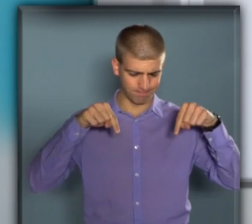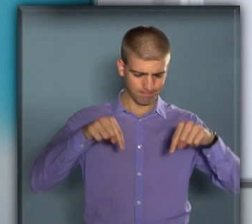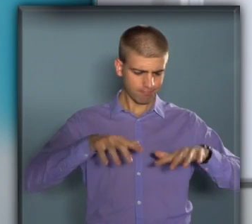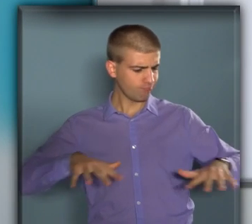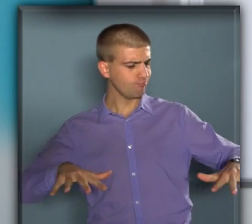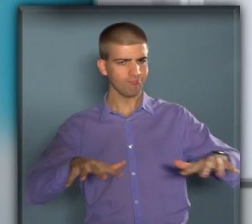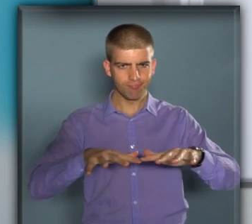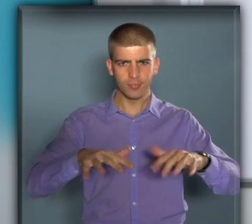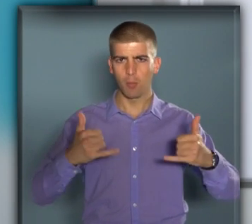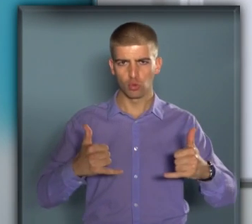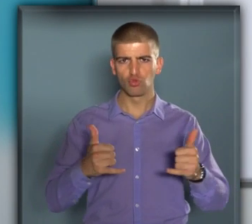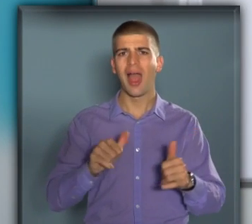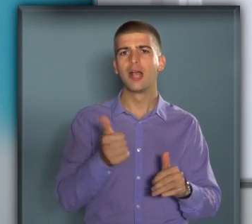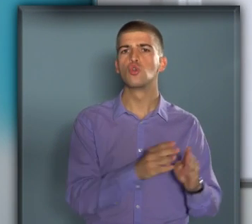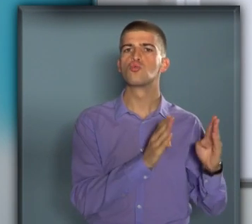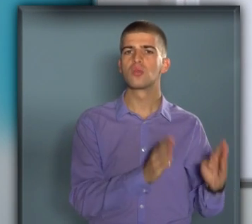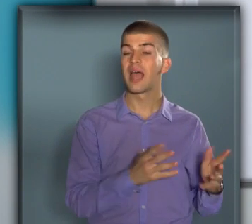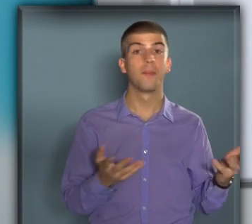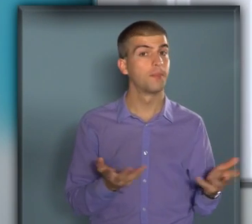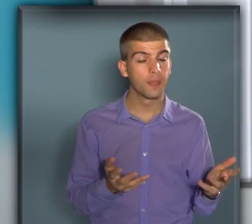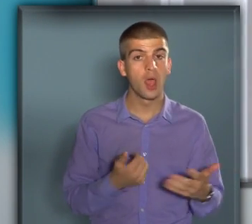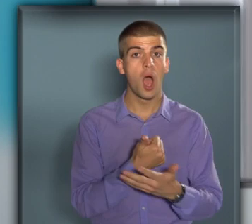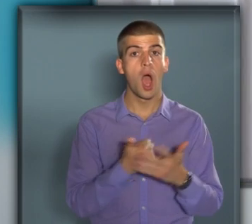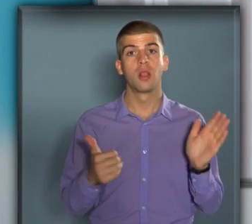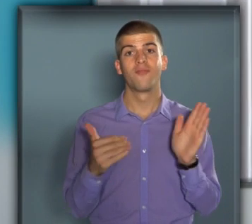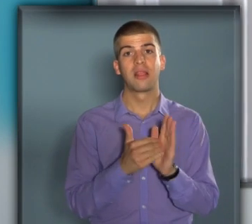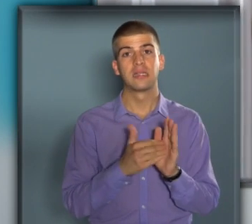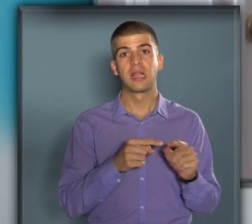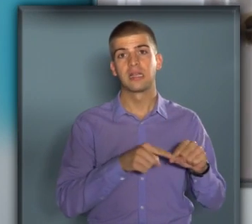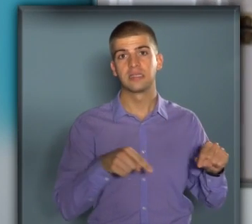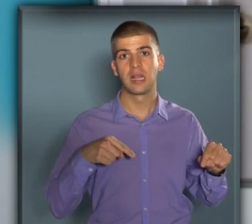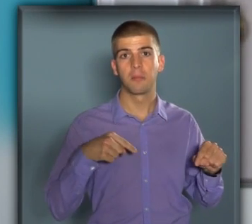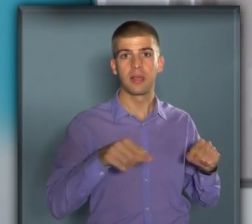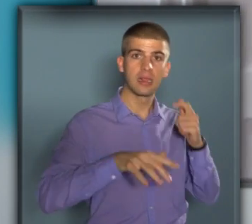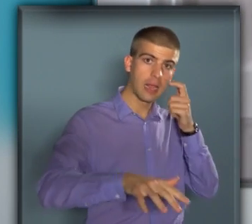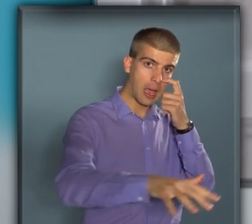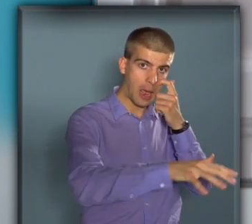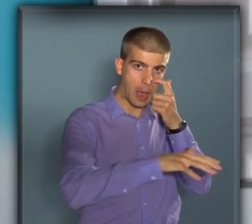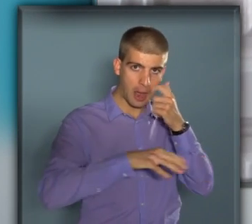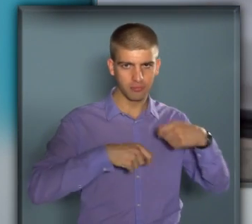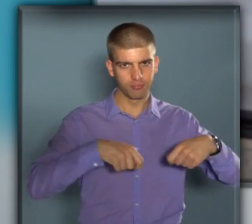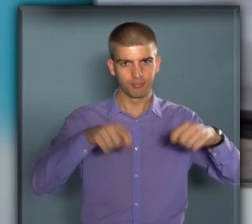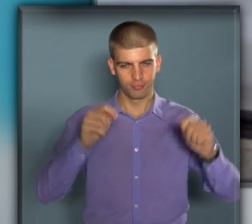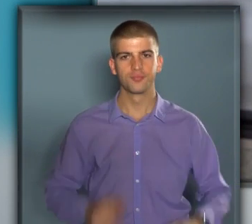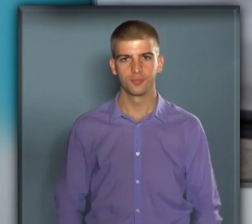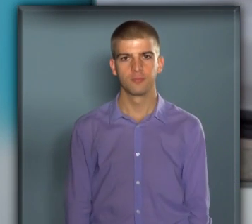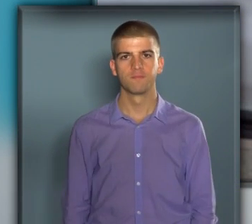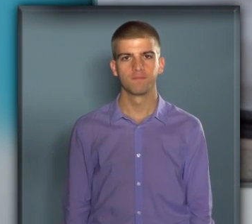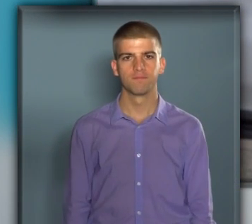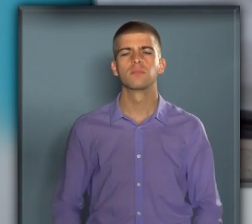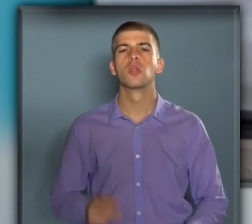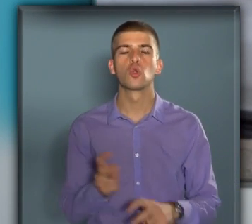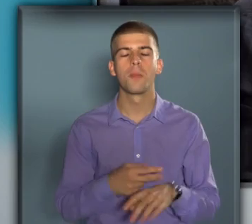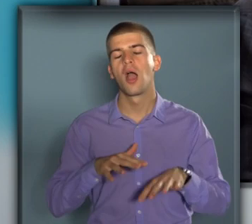napon beszámolni tudok, az az első ütem, amely mintegy 60 000 négyzetméteres területtől. Kőbánya